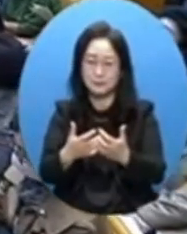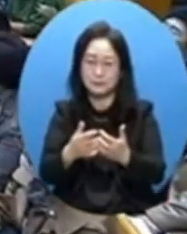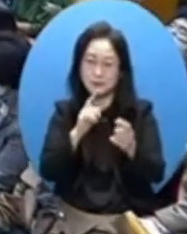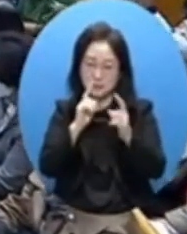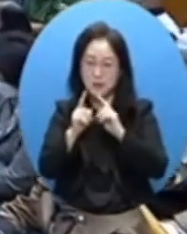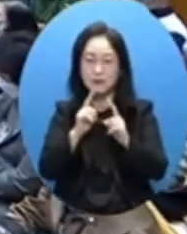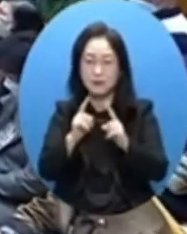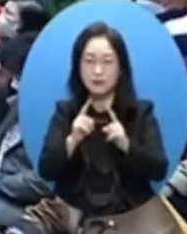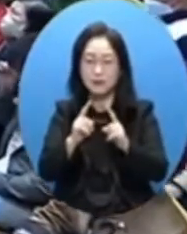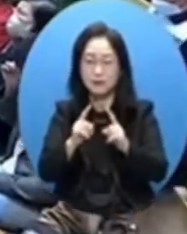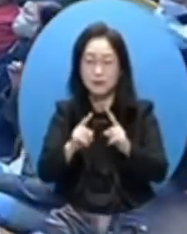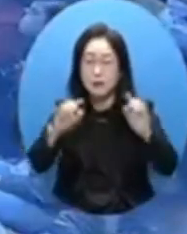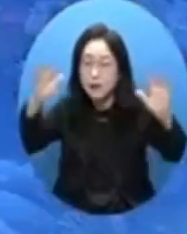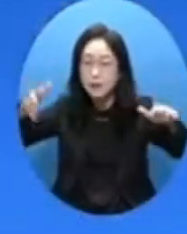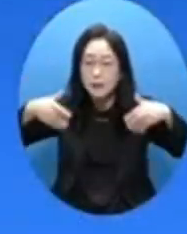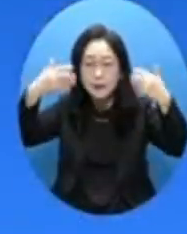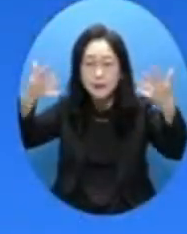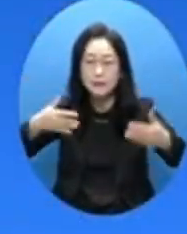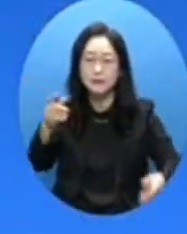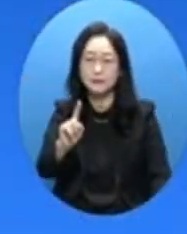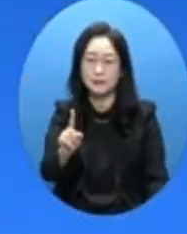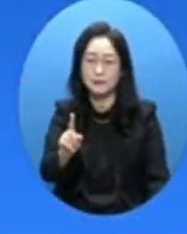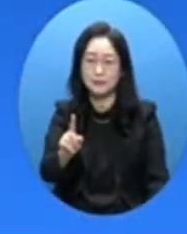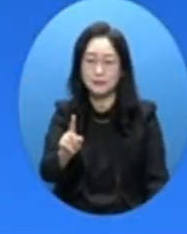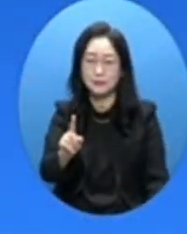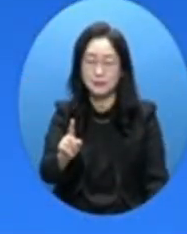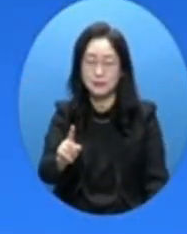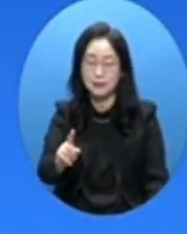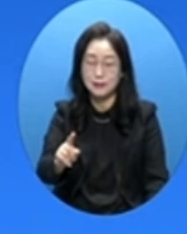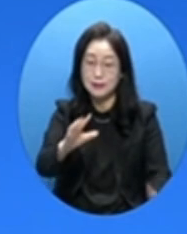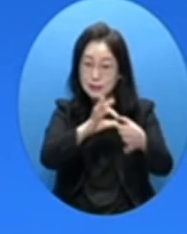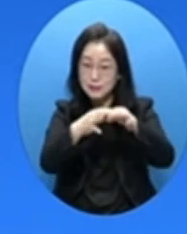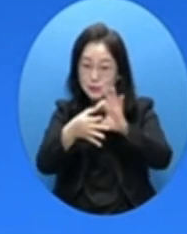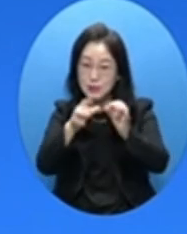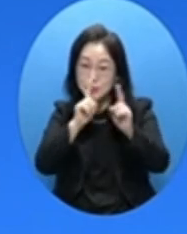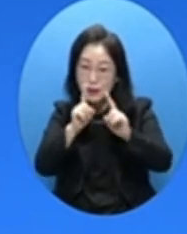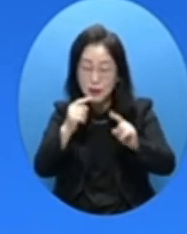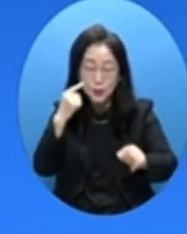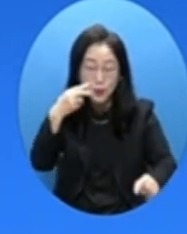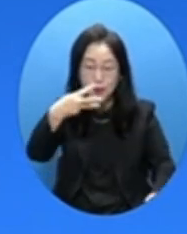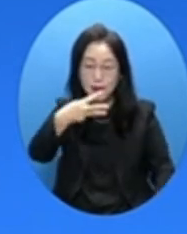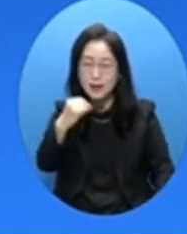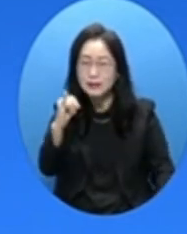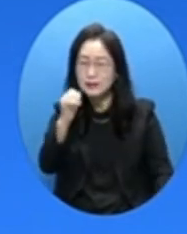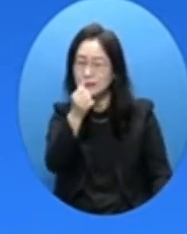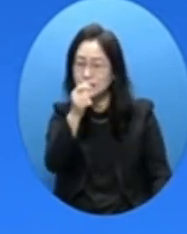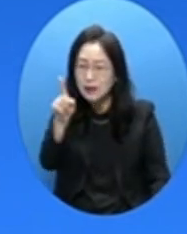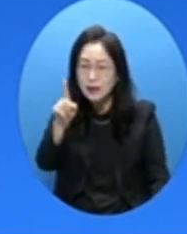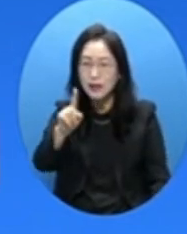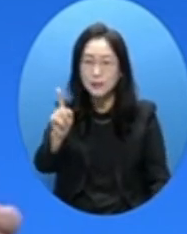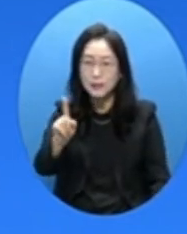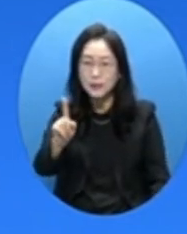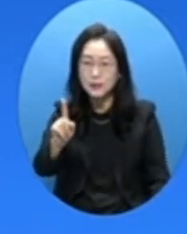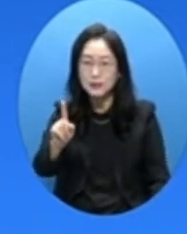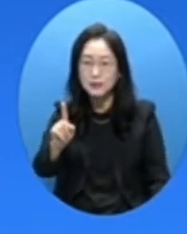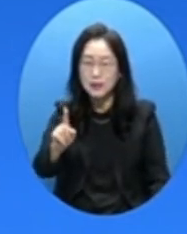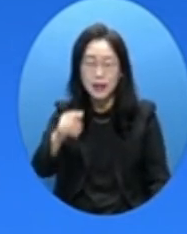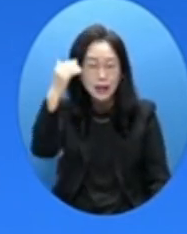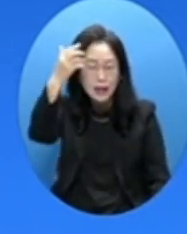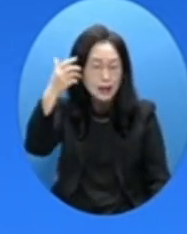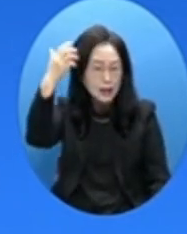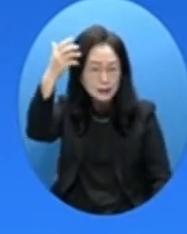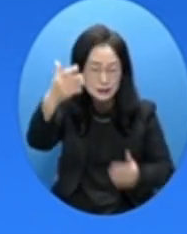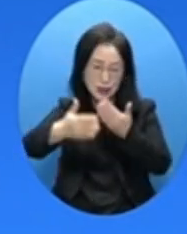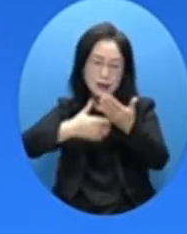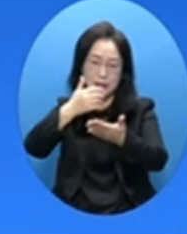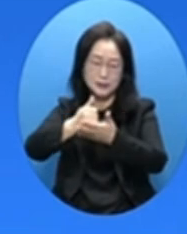말씀합니다 바람이라고 하는 것은 히브리원으로 루아라고 하는데 하나님의 영